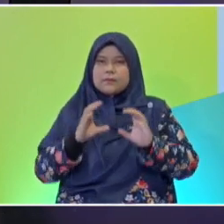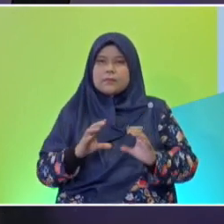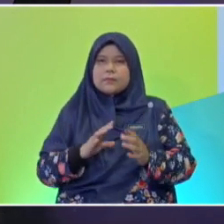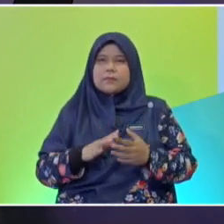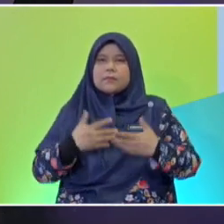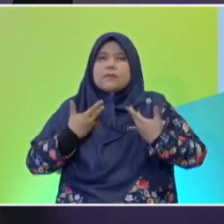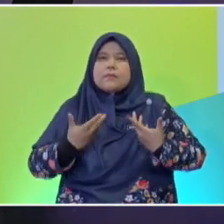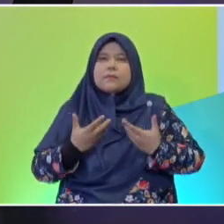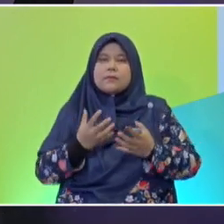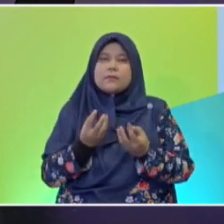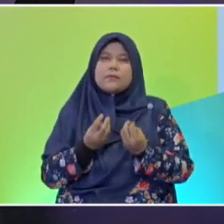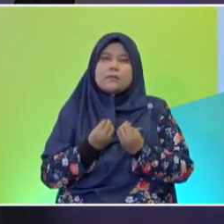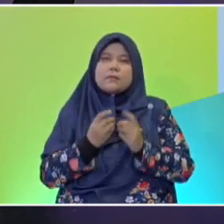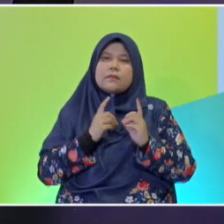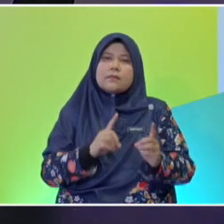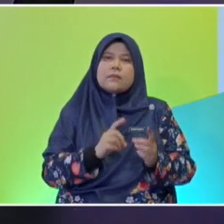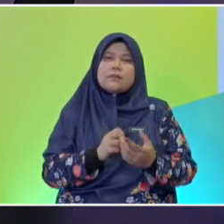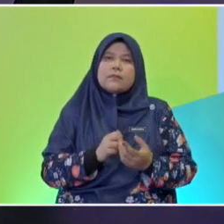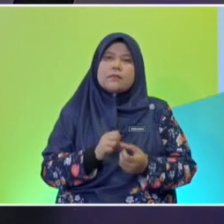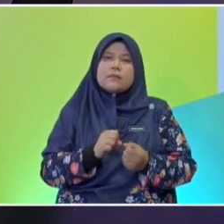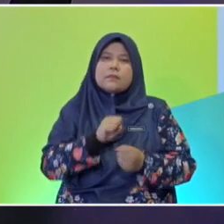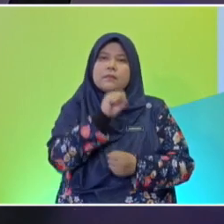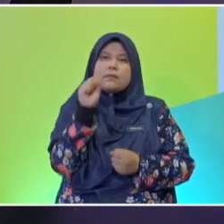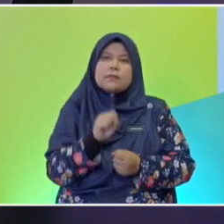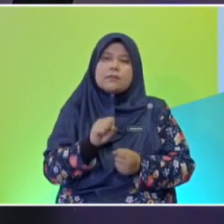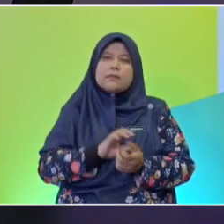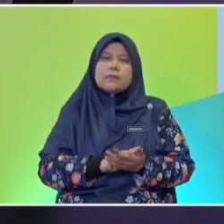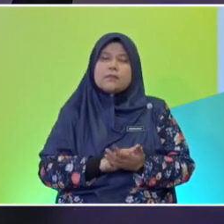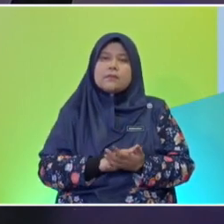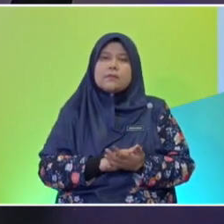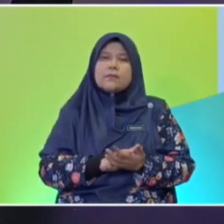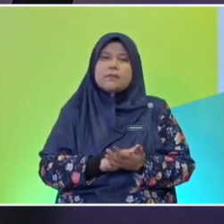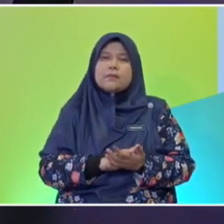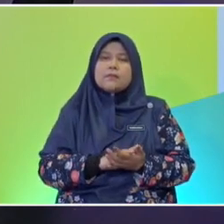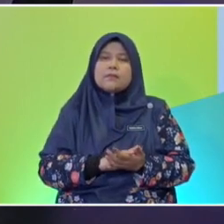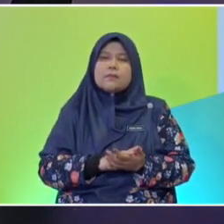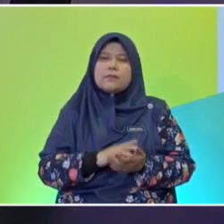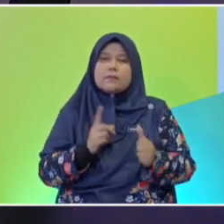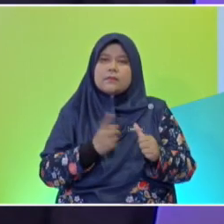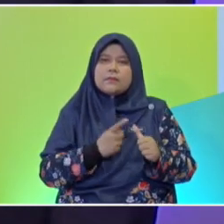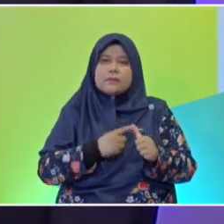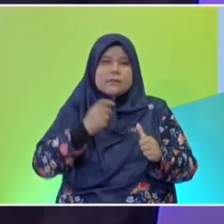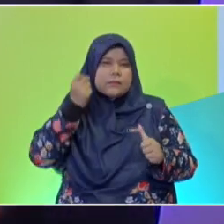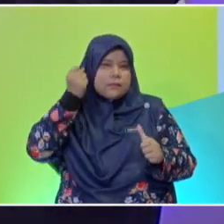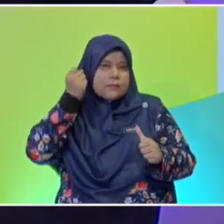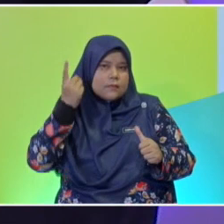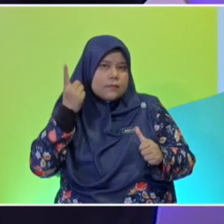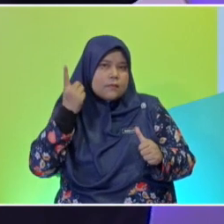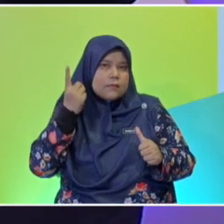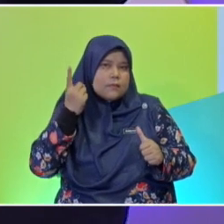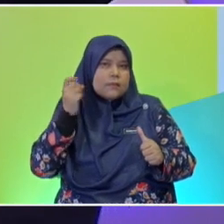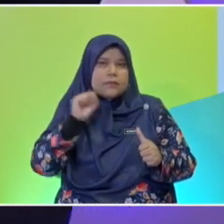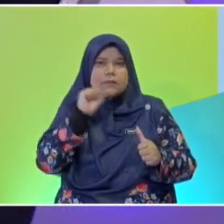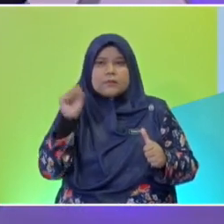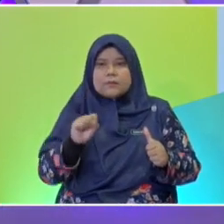kita nah nah jawab soal dan seperti ini apa yang yang jago beli kongsikan yang pertama Adakah Soalnya ini